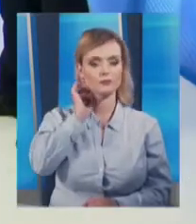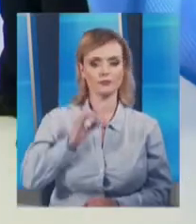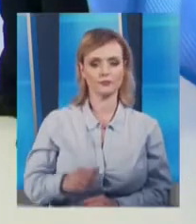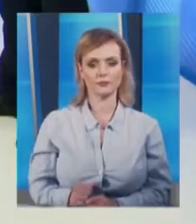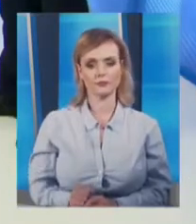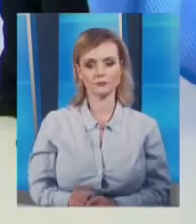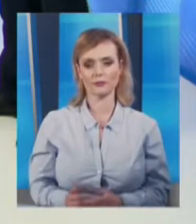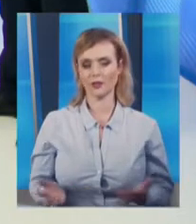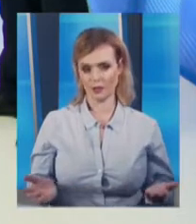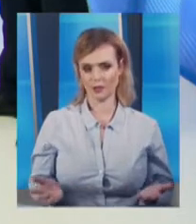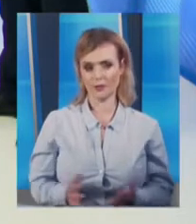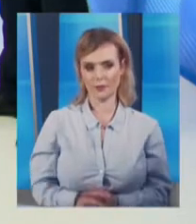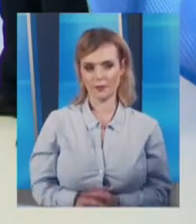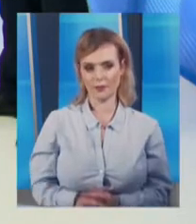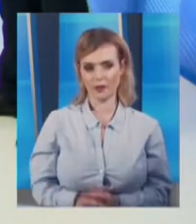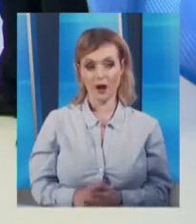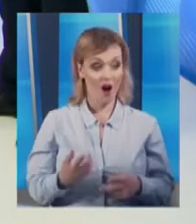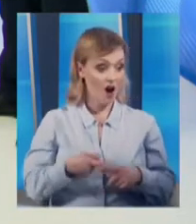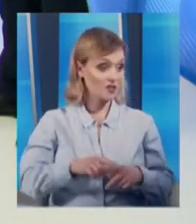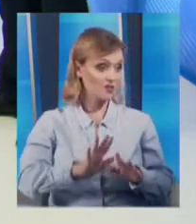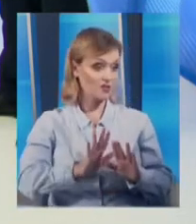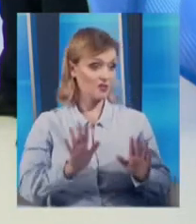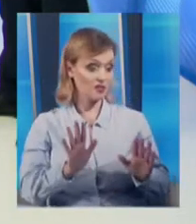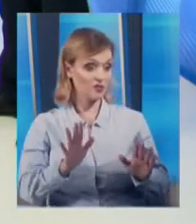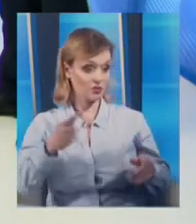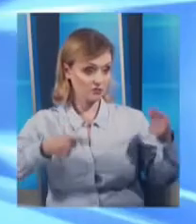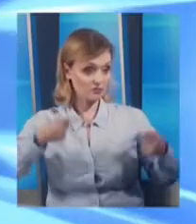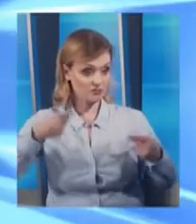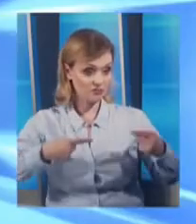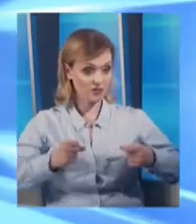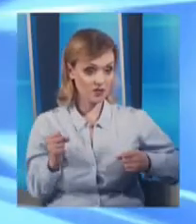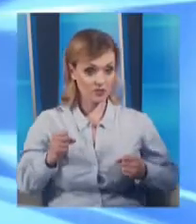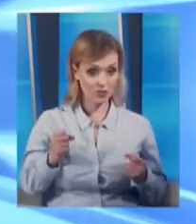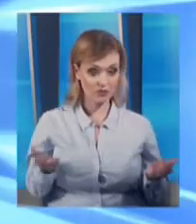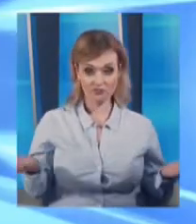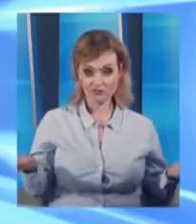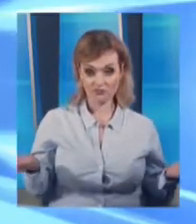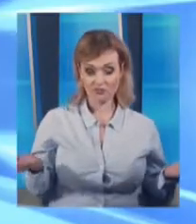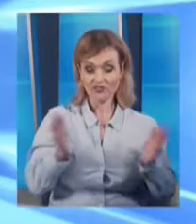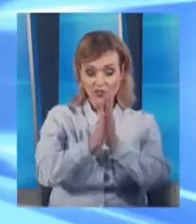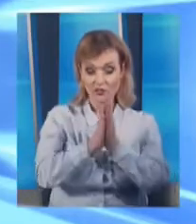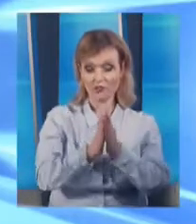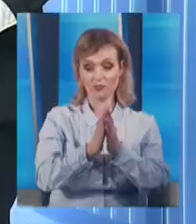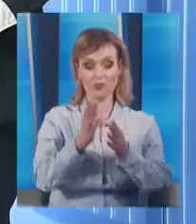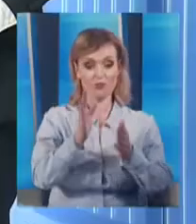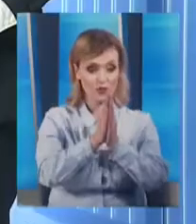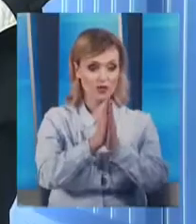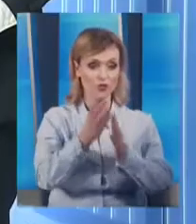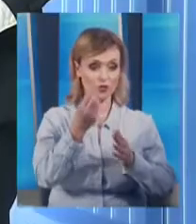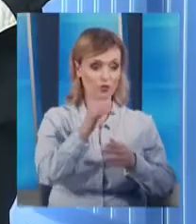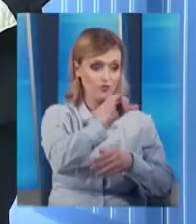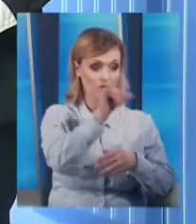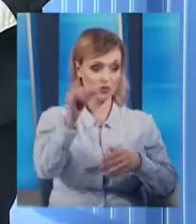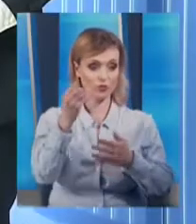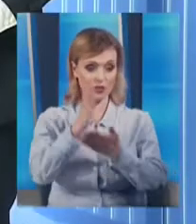Atât? Asta este toată dezbaterea între domniile voastre? Eu mai, rog, mai aveți putem. La dispoziție 4 minute fiecare.